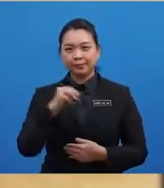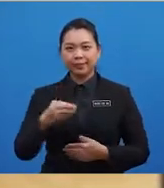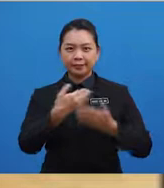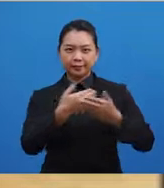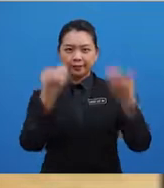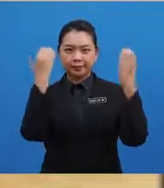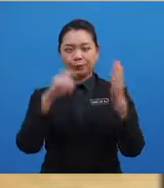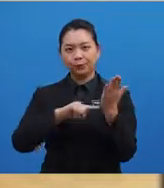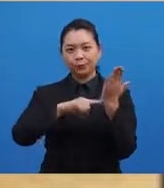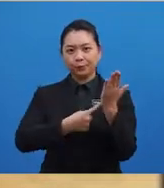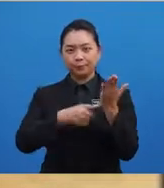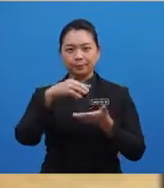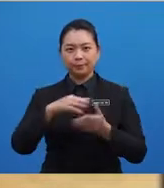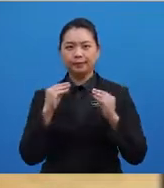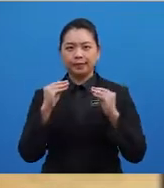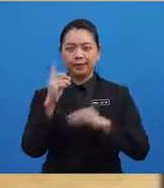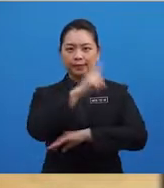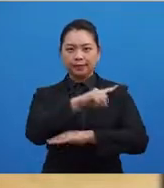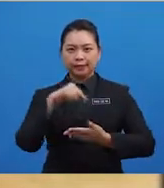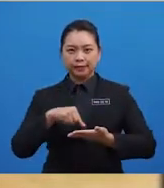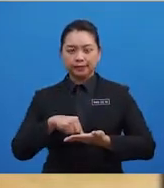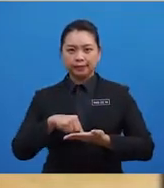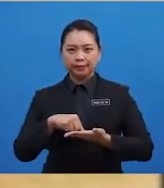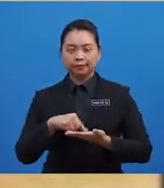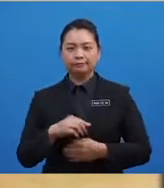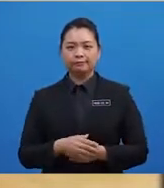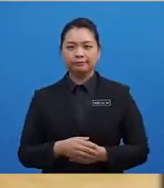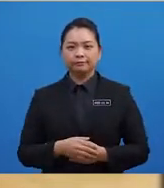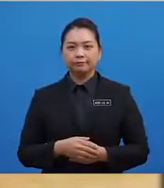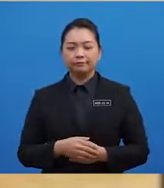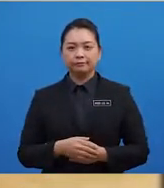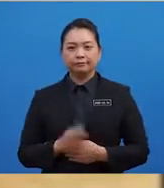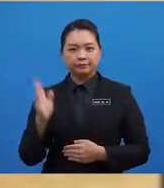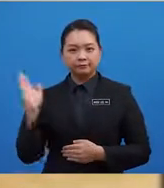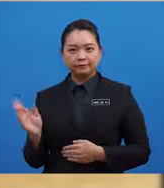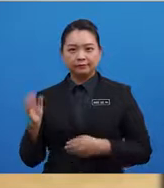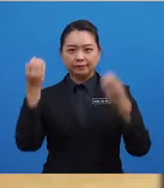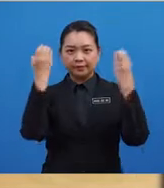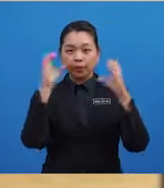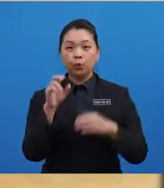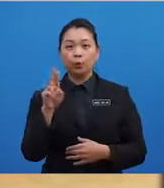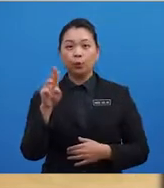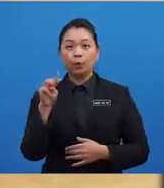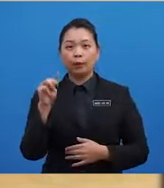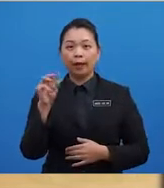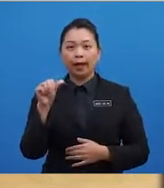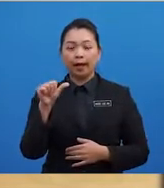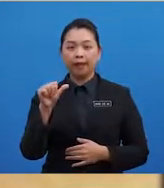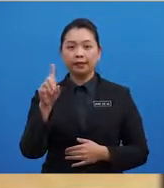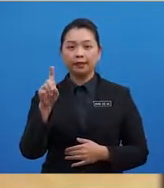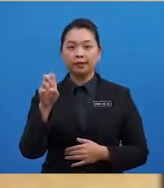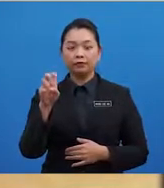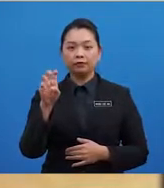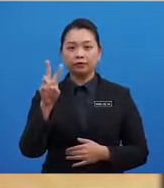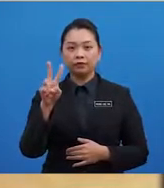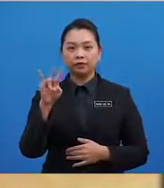cikgu memulakan pengajaran hari ini, izinkan cikgu memperkenalkan diri. Saya Cikgu Uma Dewi, anak perempuan Mohan.